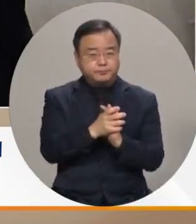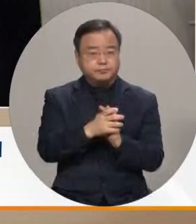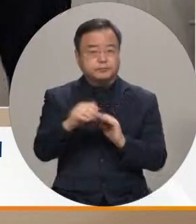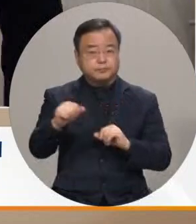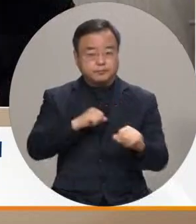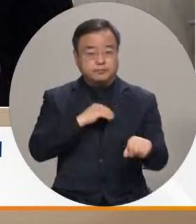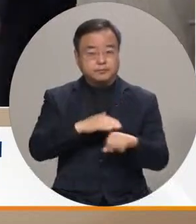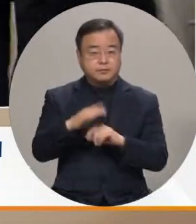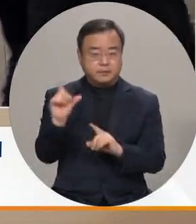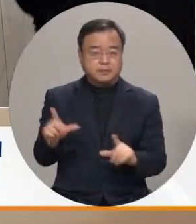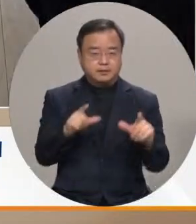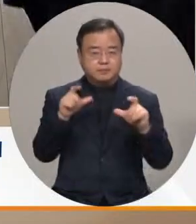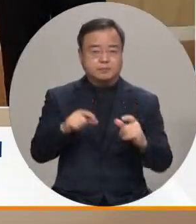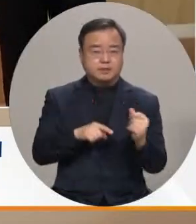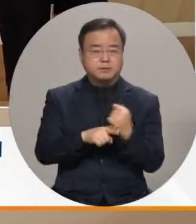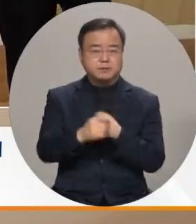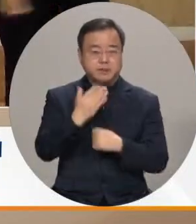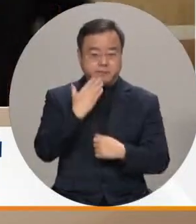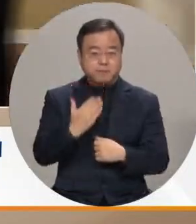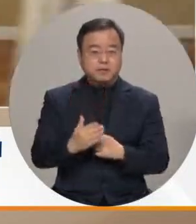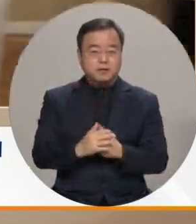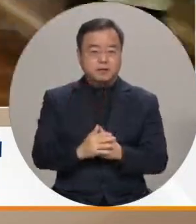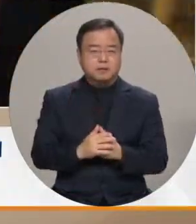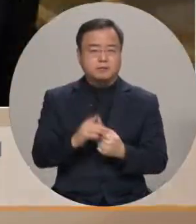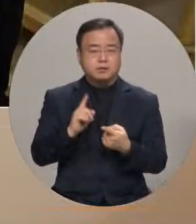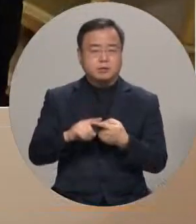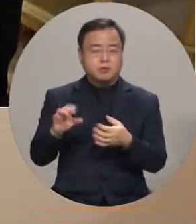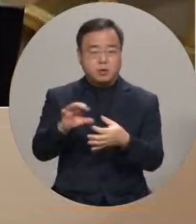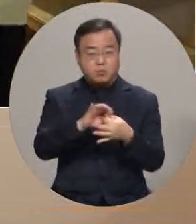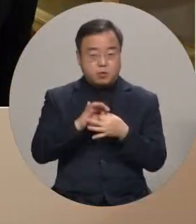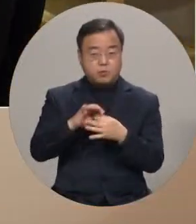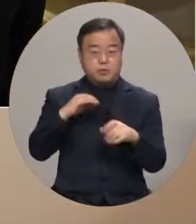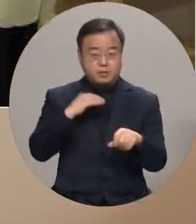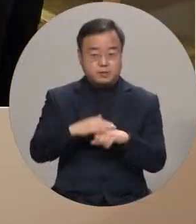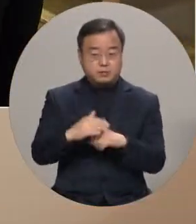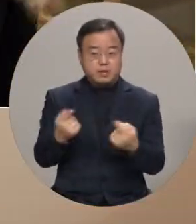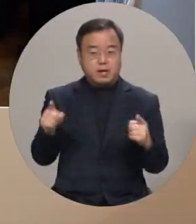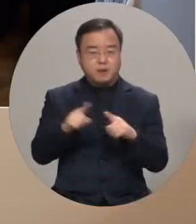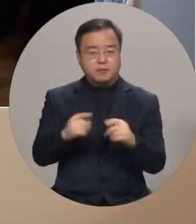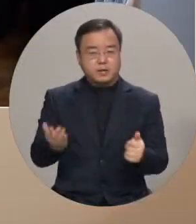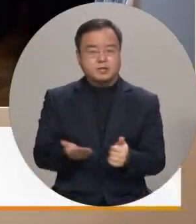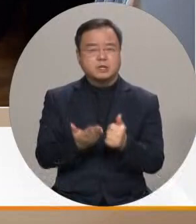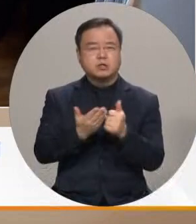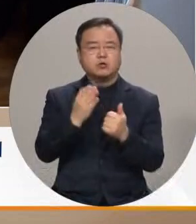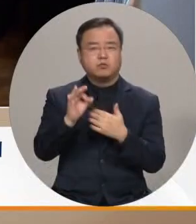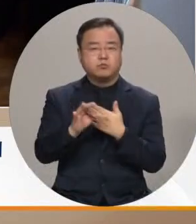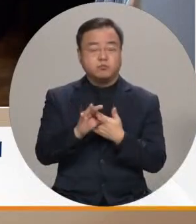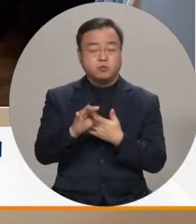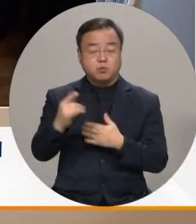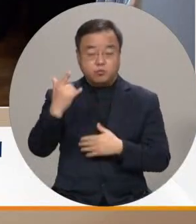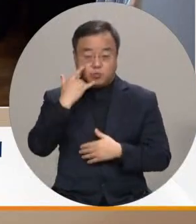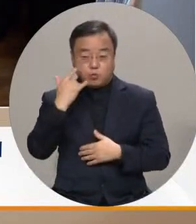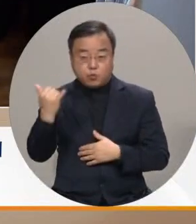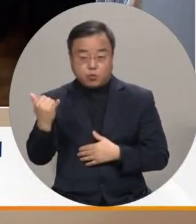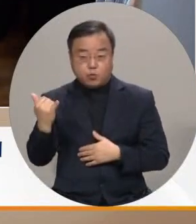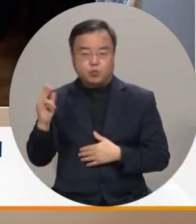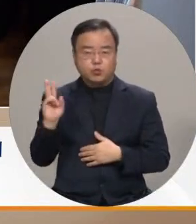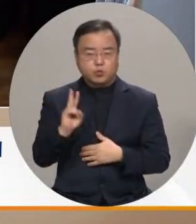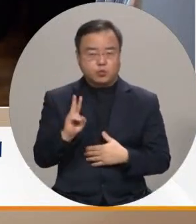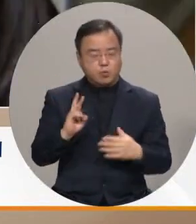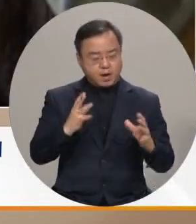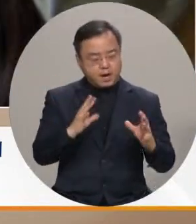의미이지 않을까 싶습니다 이렇게 이제 관계망으로 함께 키우면 부모들도 아이를 함께 키우면서 의지할